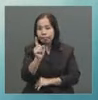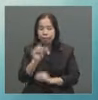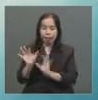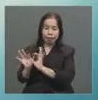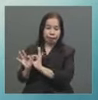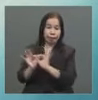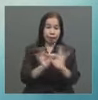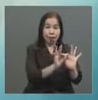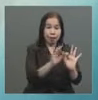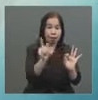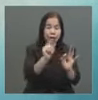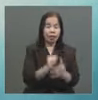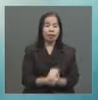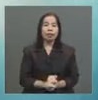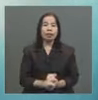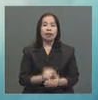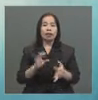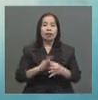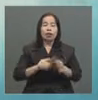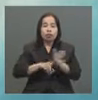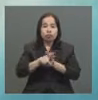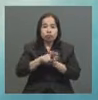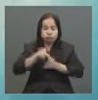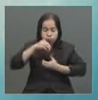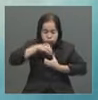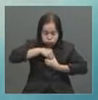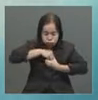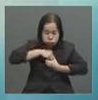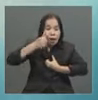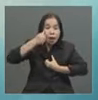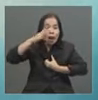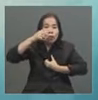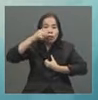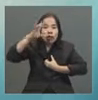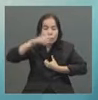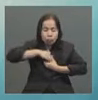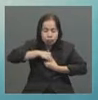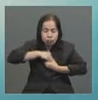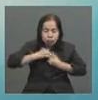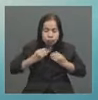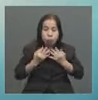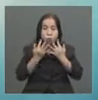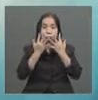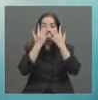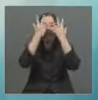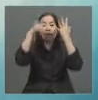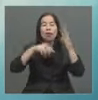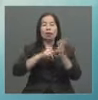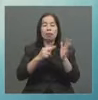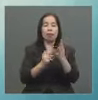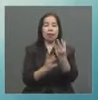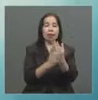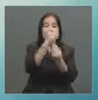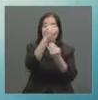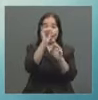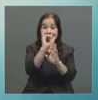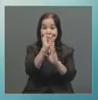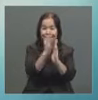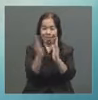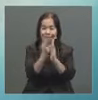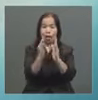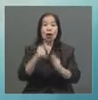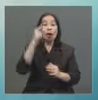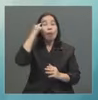ากการระยะเวลาการฟักเชื้อ 5-7 วันแน่นอนครับเรายังไม่ถึงสัปดาห์น่าจะเป็น